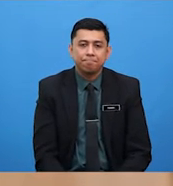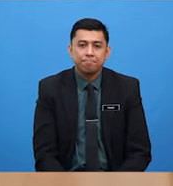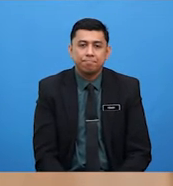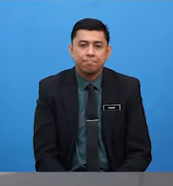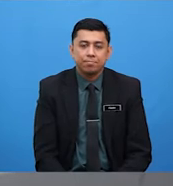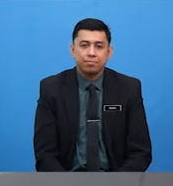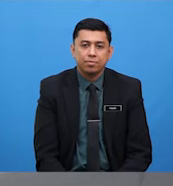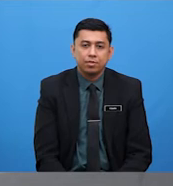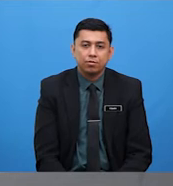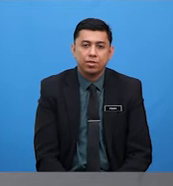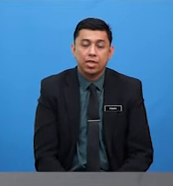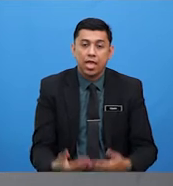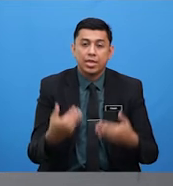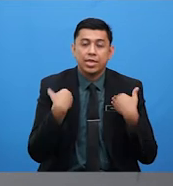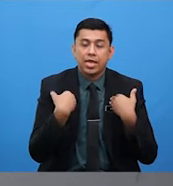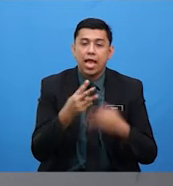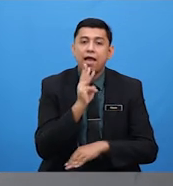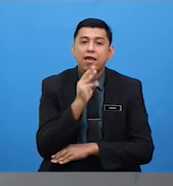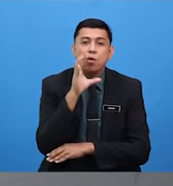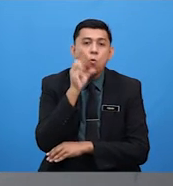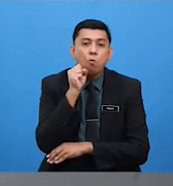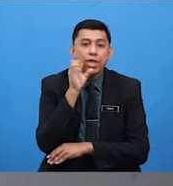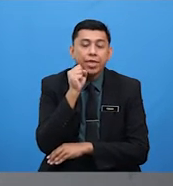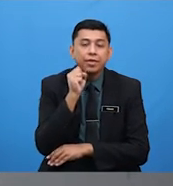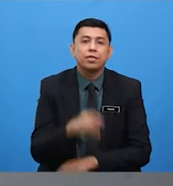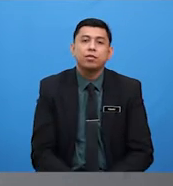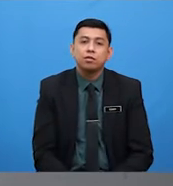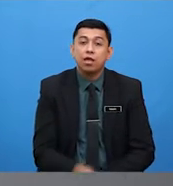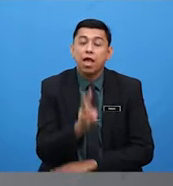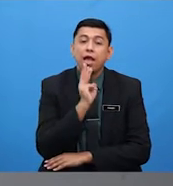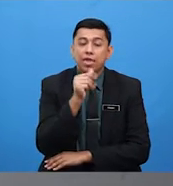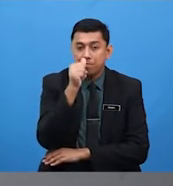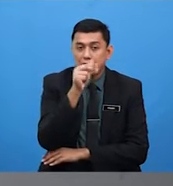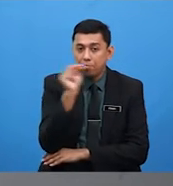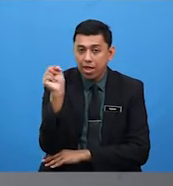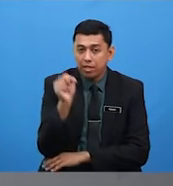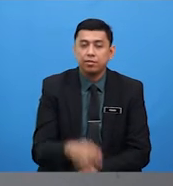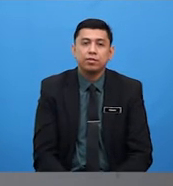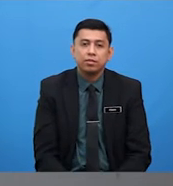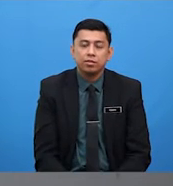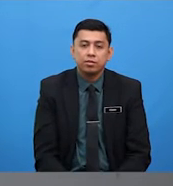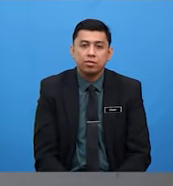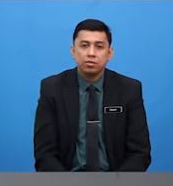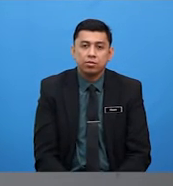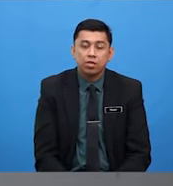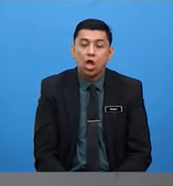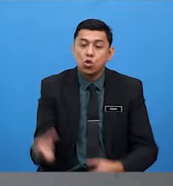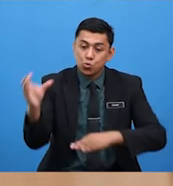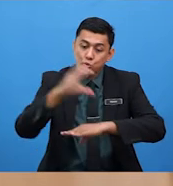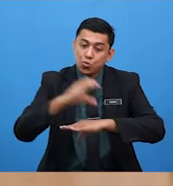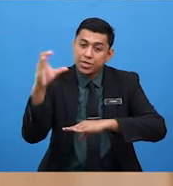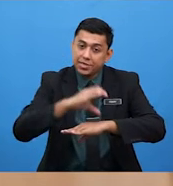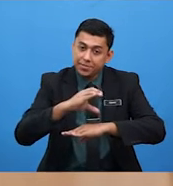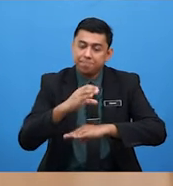Di sini kita ada air oren, kita ada air minuman dan kita ada cuka.